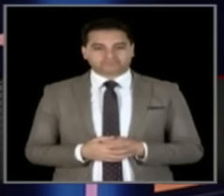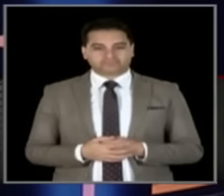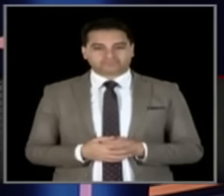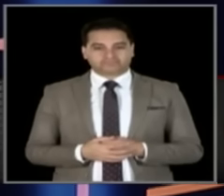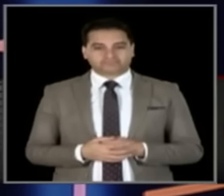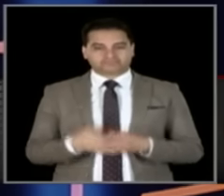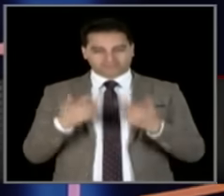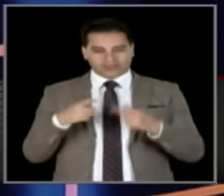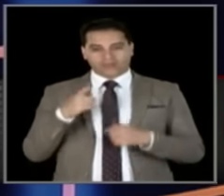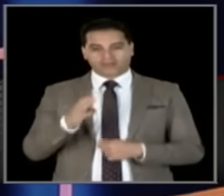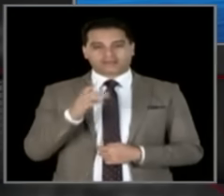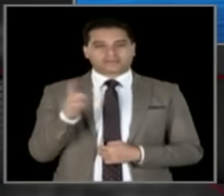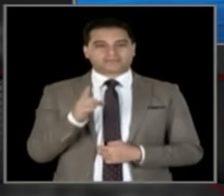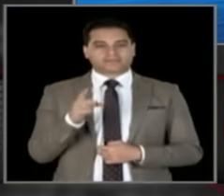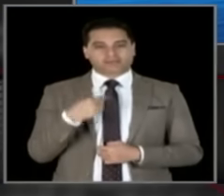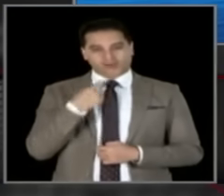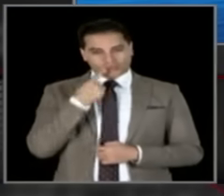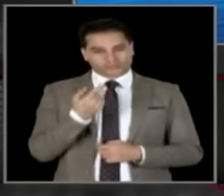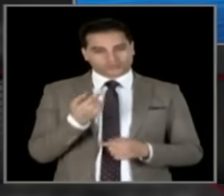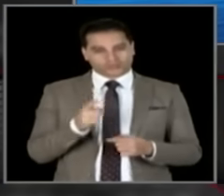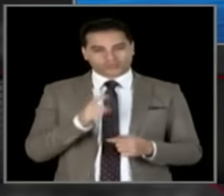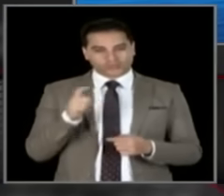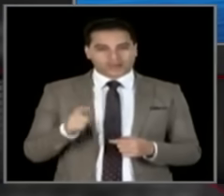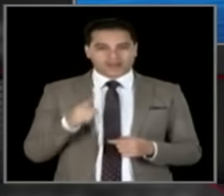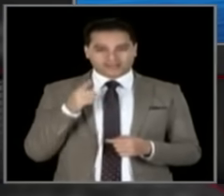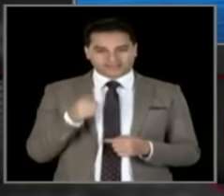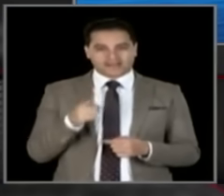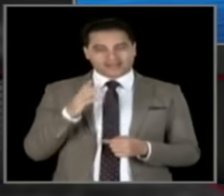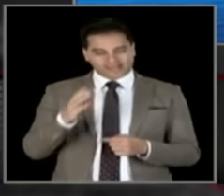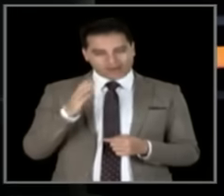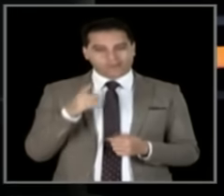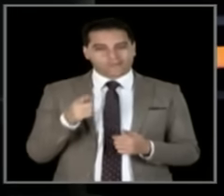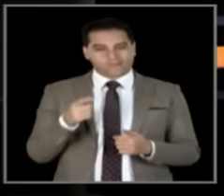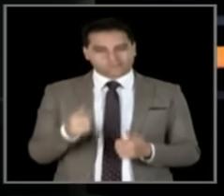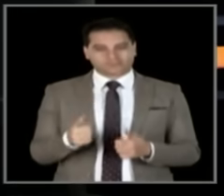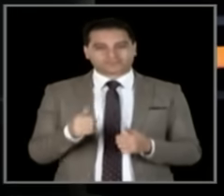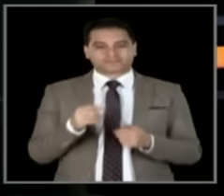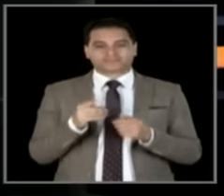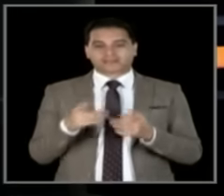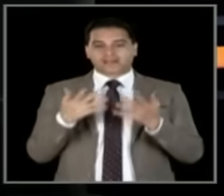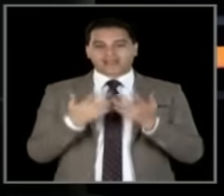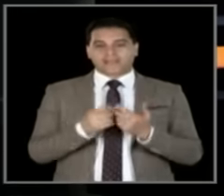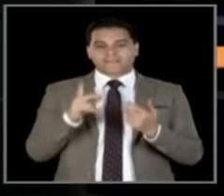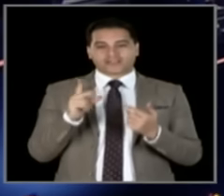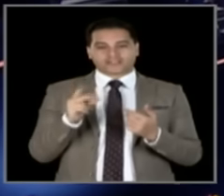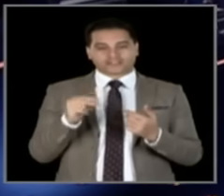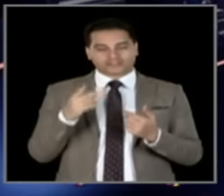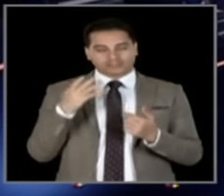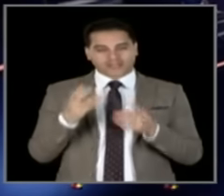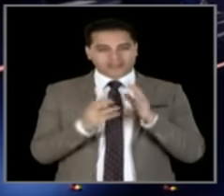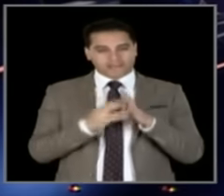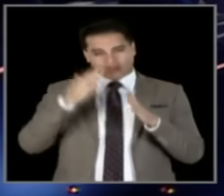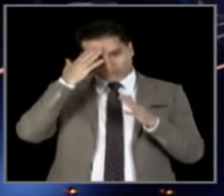نيوزيلندا هي الإجابة الصحيحة. زي ما قلت لكم السؤال ده يتجاوب. وبكده النتيجة 20